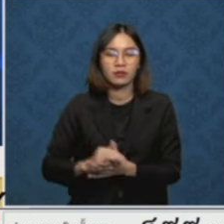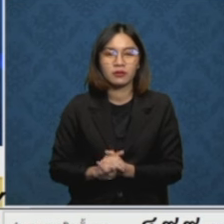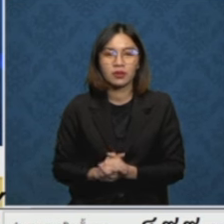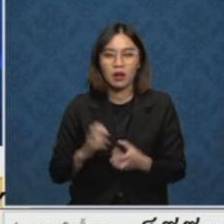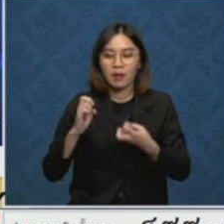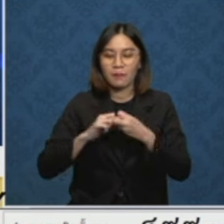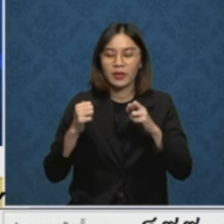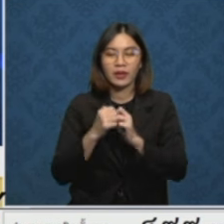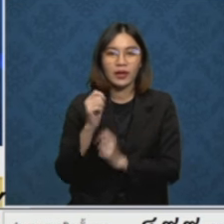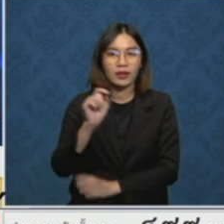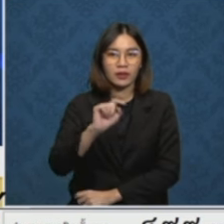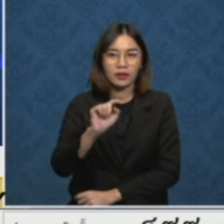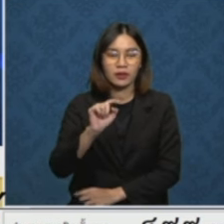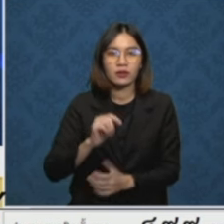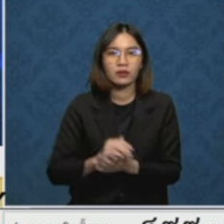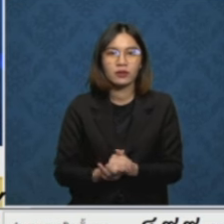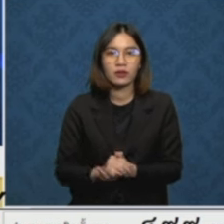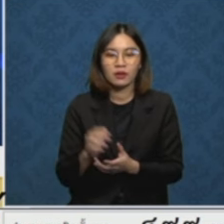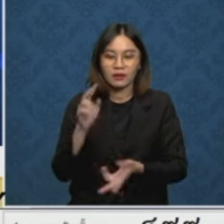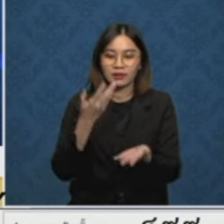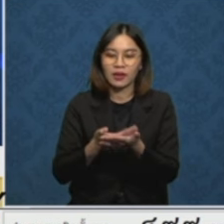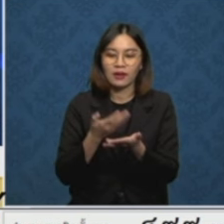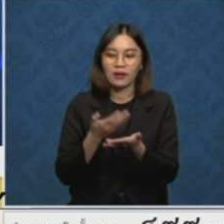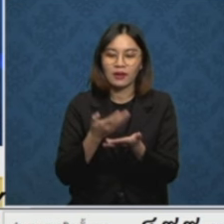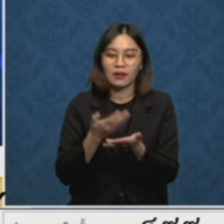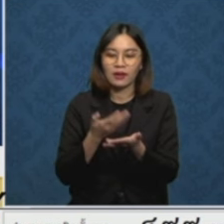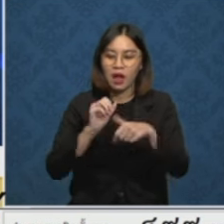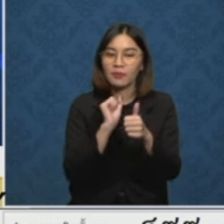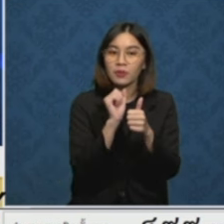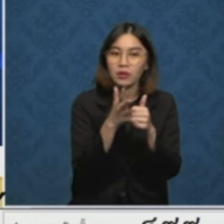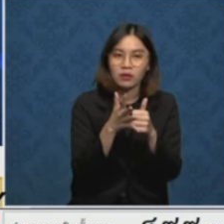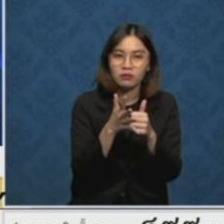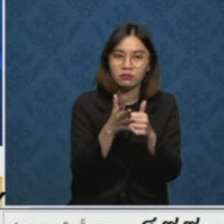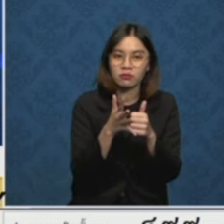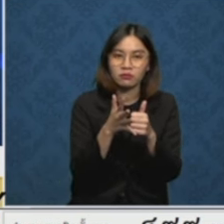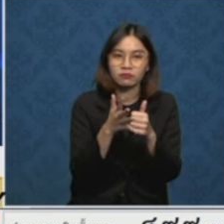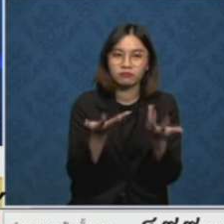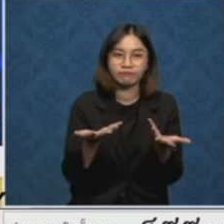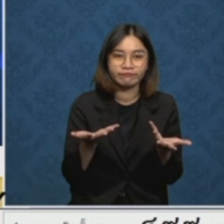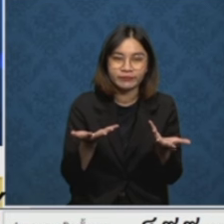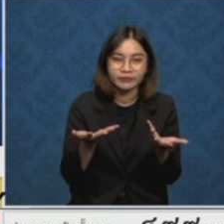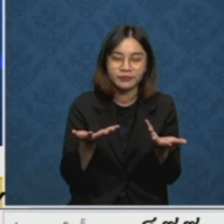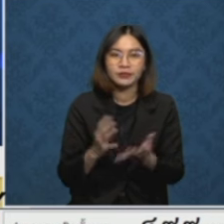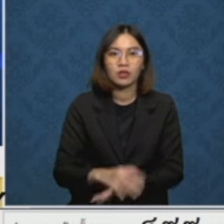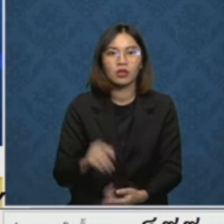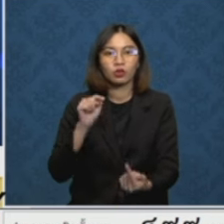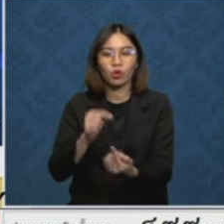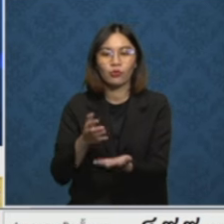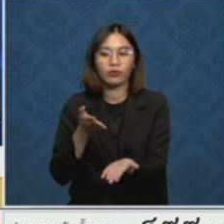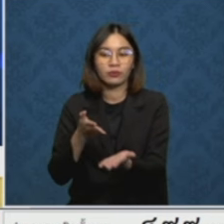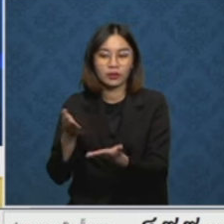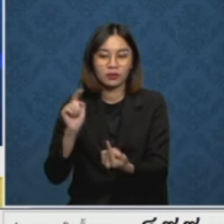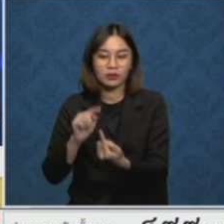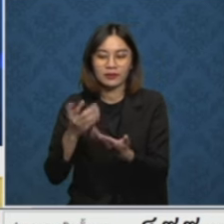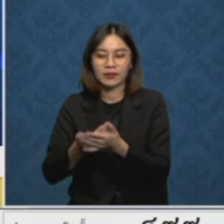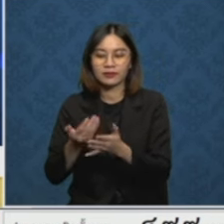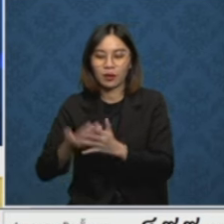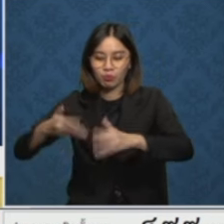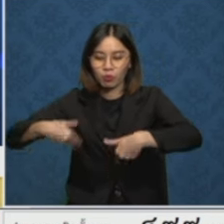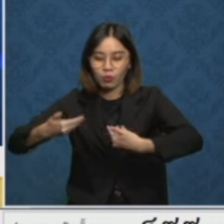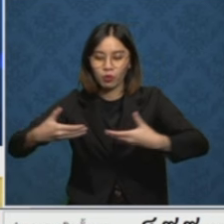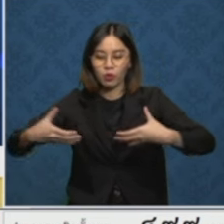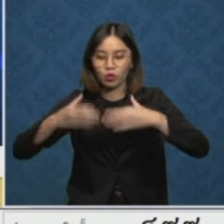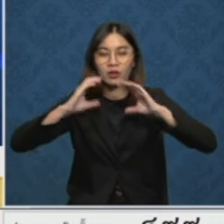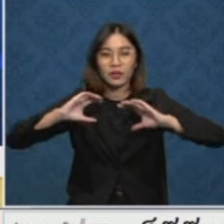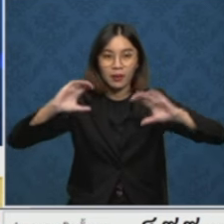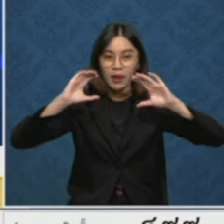ปัญหาก็คือพอเราหาเงินไม่ทันแบบนี้เนี่ยนะคะมันต้องไปดูที่ฝั่งรายได้ด้วยว่ารัฐบาลเนี่ย